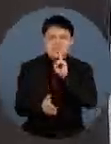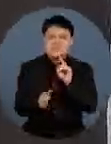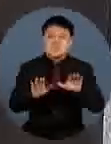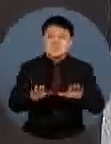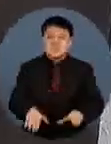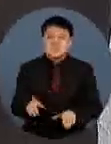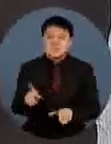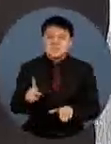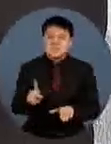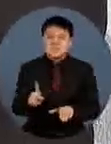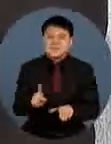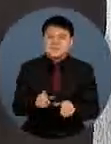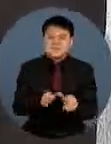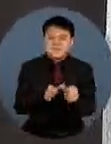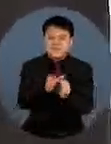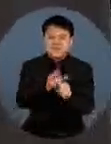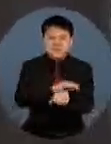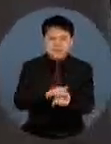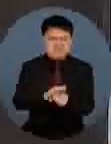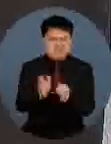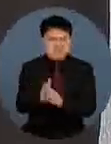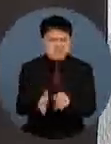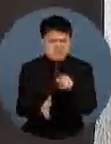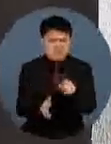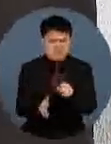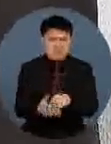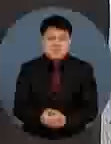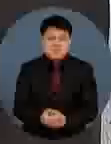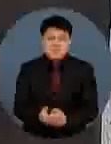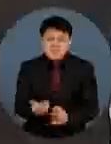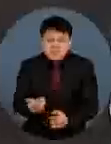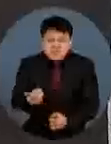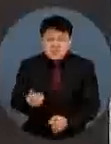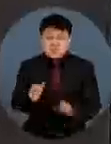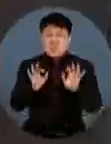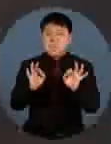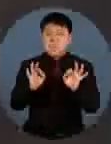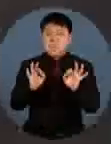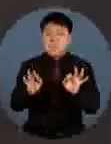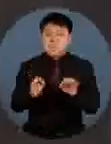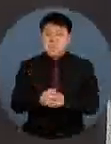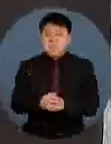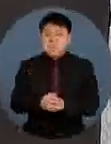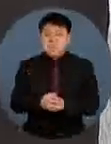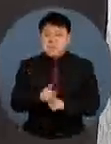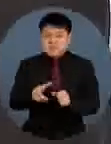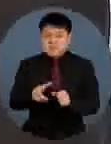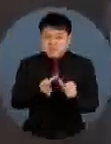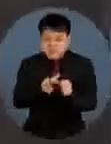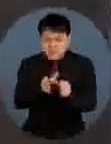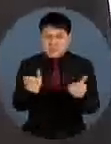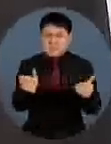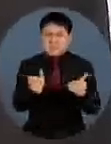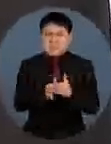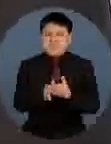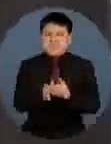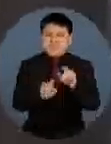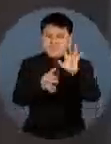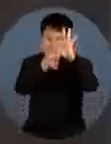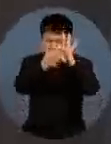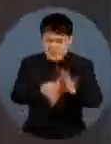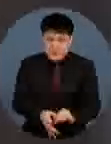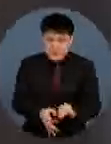이때 하나 몰아두는 게 좋았죠. 몰기 전에 지금 현재 네, 하나 몰아두고요. 네, 몰아두고 네,